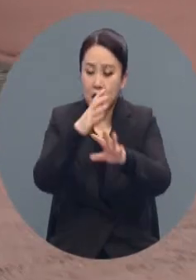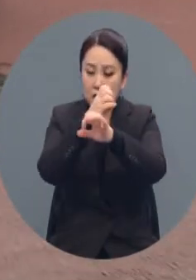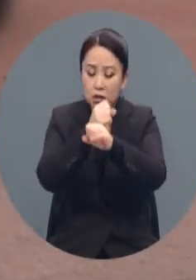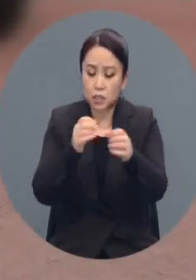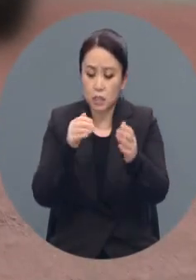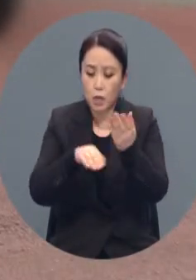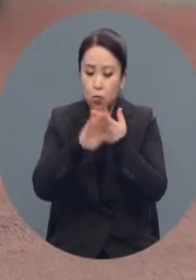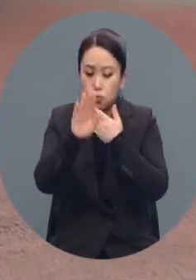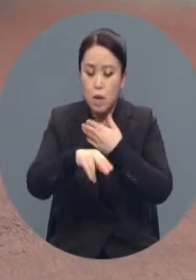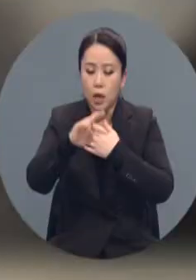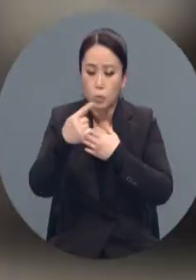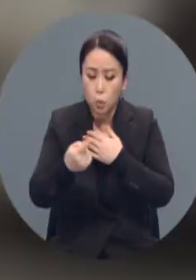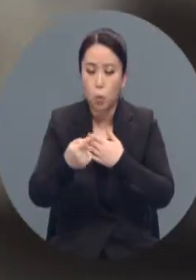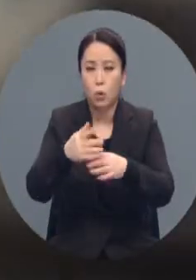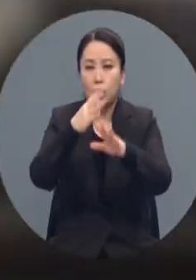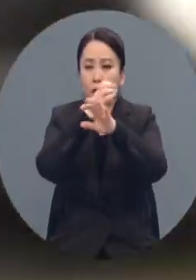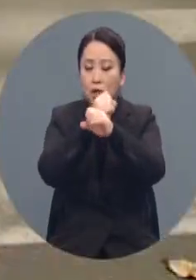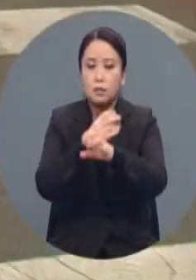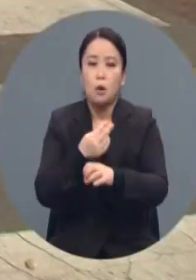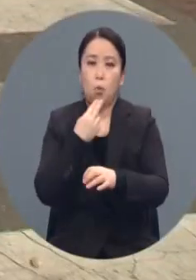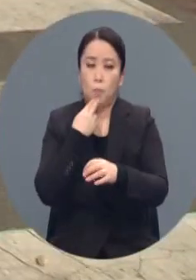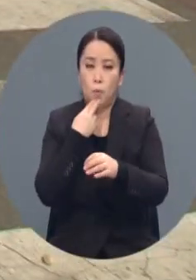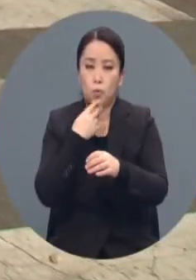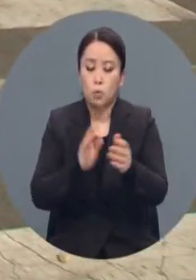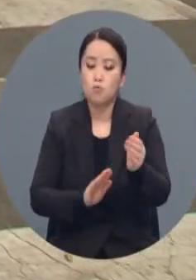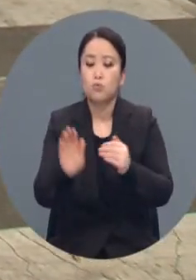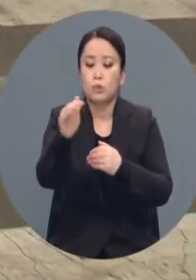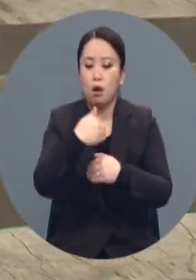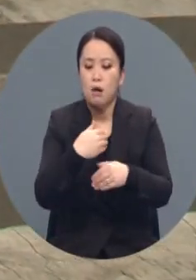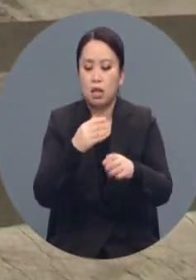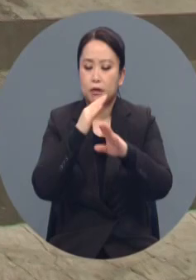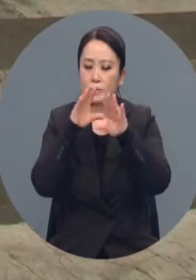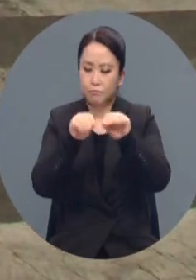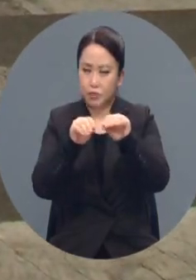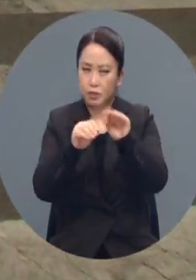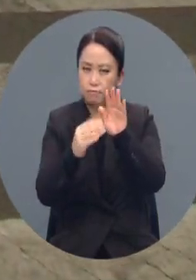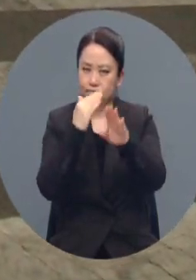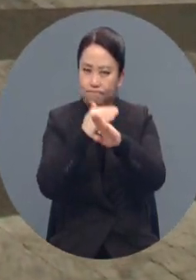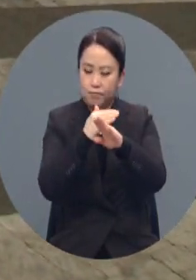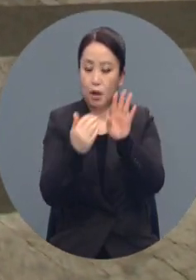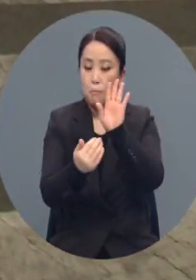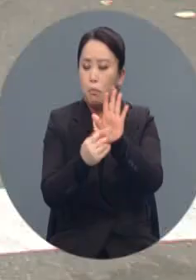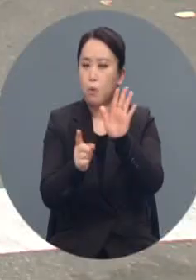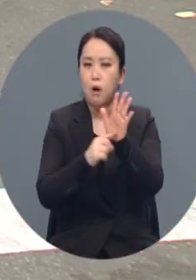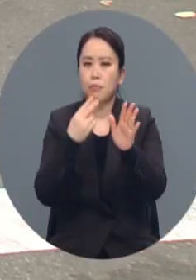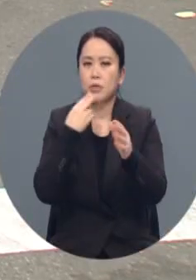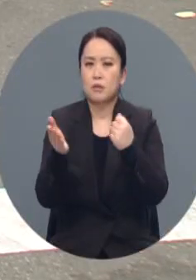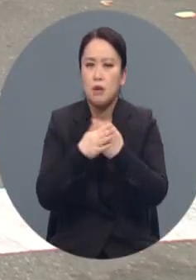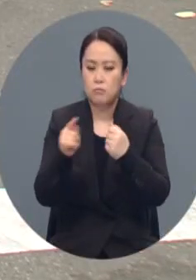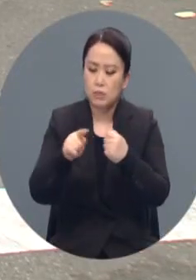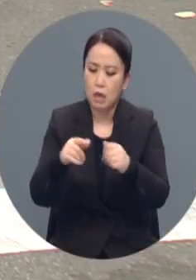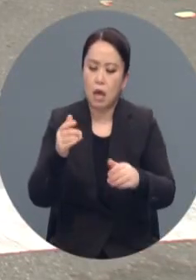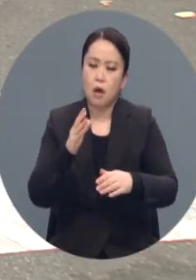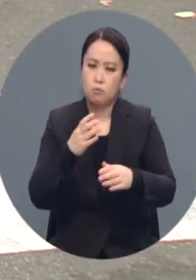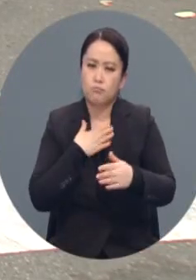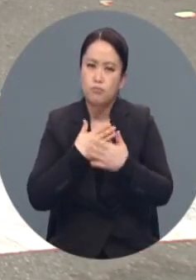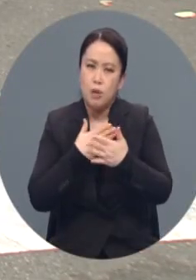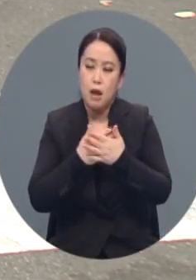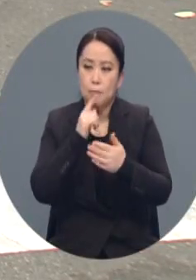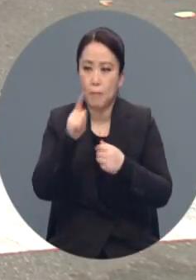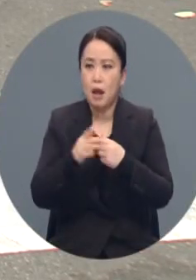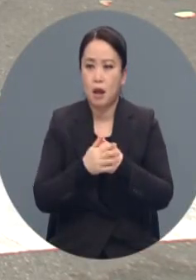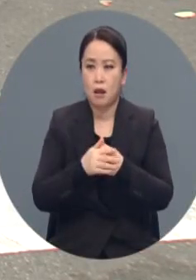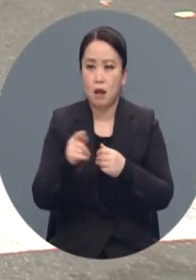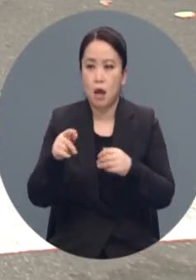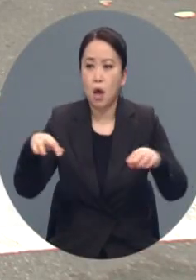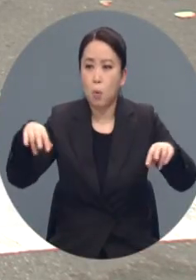금지 팻말도 없어 사람들은 횡단보도 위에서 차를 피해 다니고 있습니다. 여기가 횡단보도라서 원래 차를 네. 못 세우잖아요. 네.